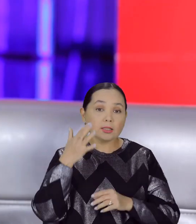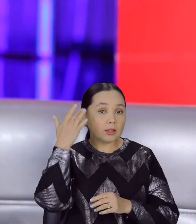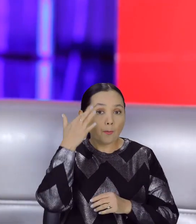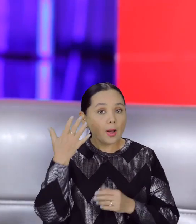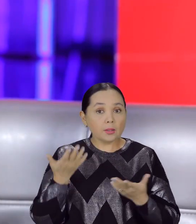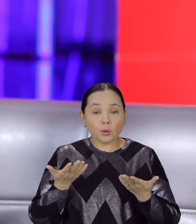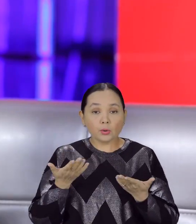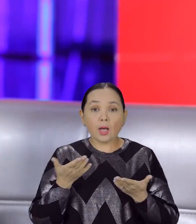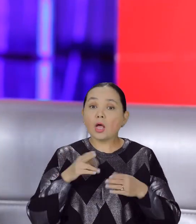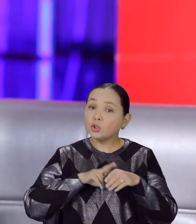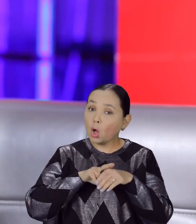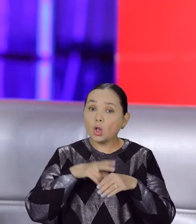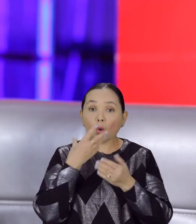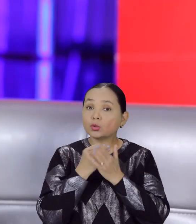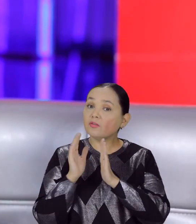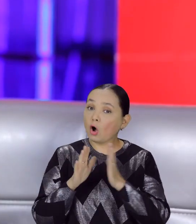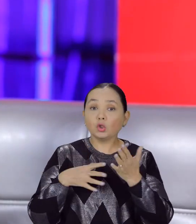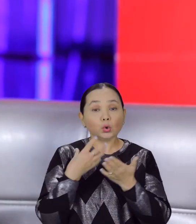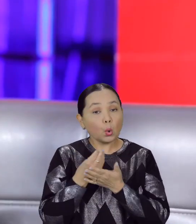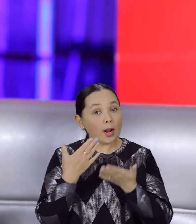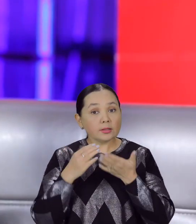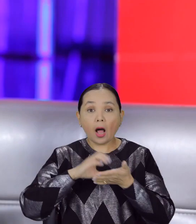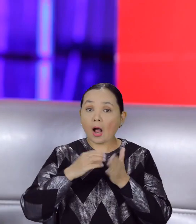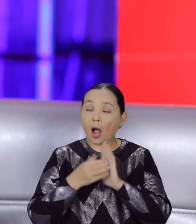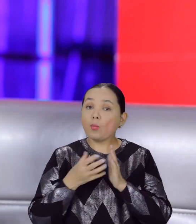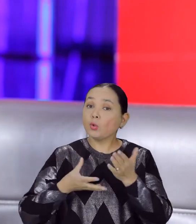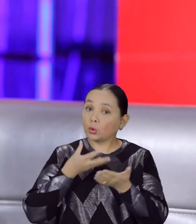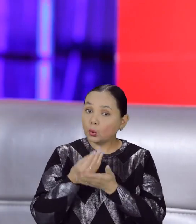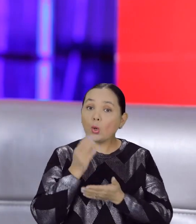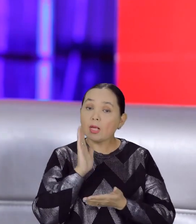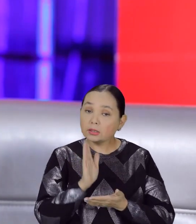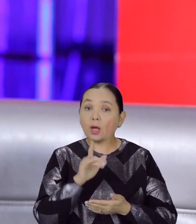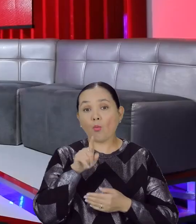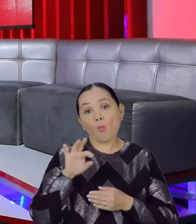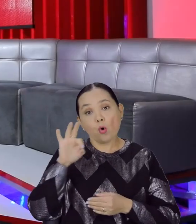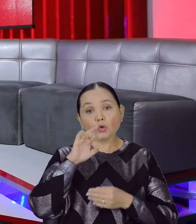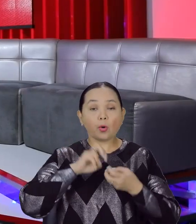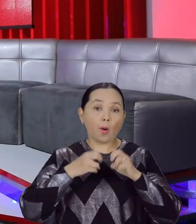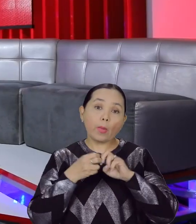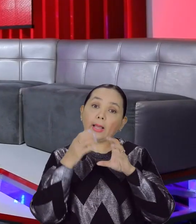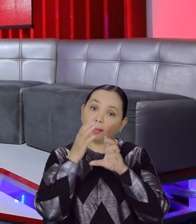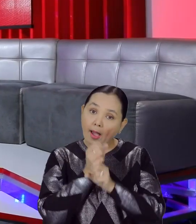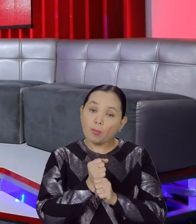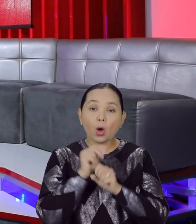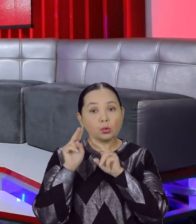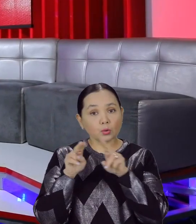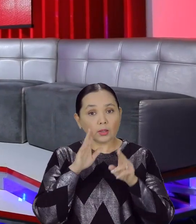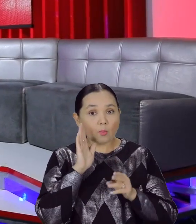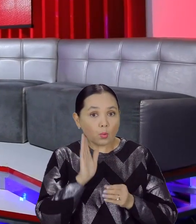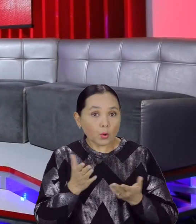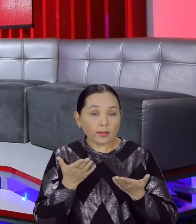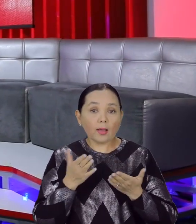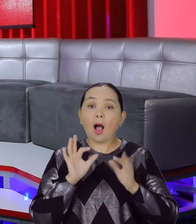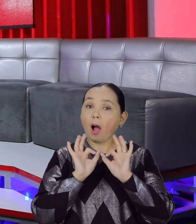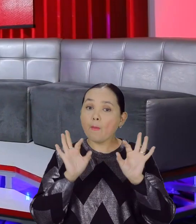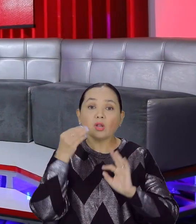ma'noda soliqlarni o'z vaqtida to'lasa, kommunal to'lovlarni amalga oshirsa, bu bo'yicha muammolar kamroq kuzatilgan bo'lar edi.